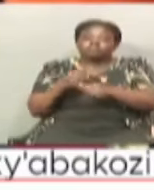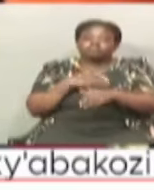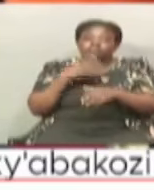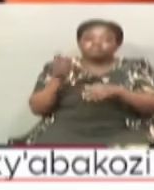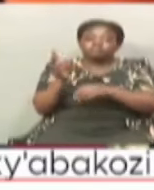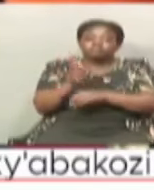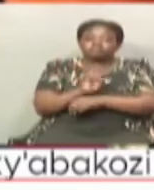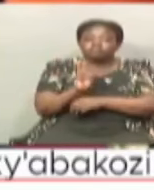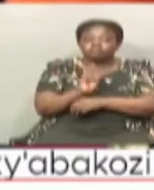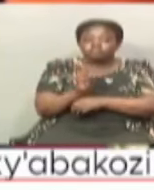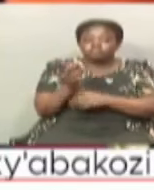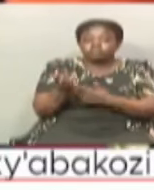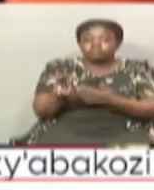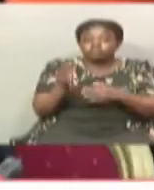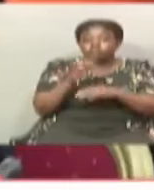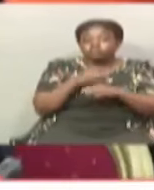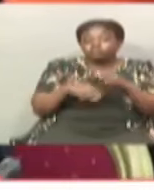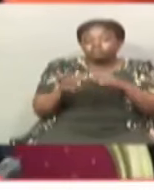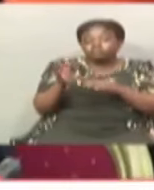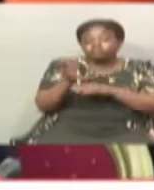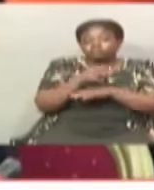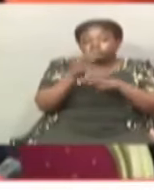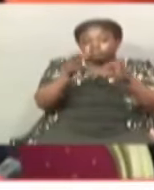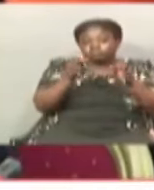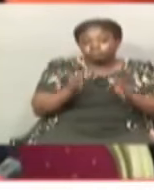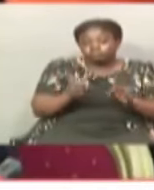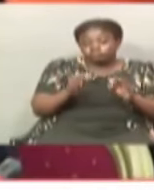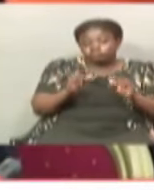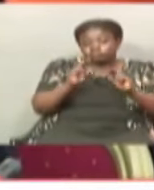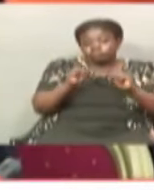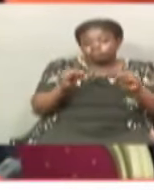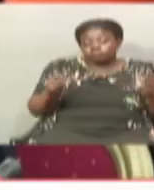supervisor. It never came from Ministry of Finance, never came from the